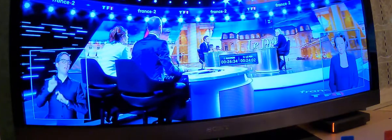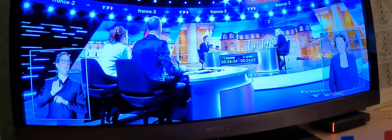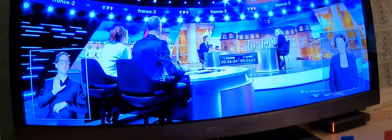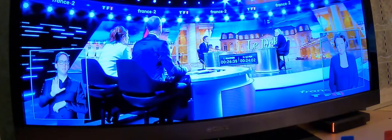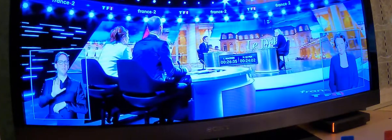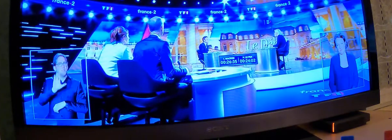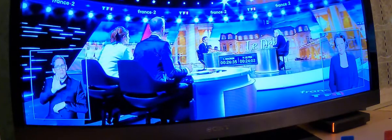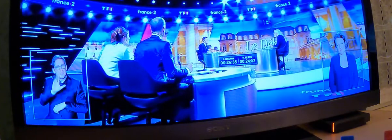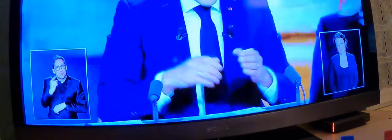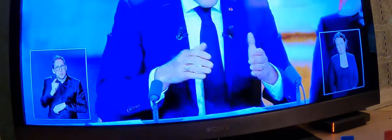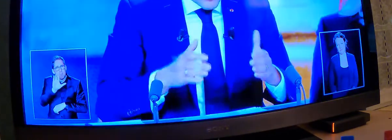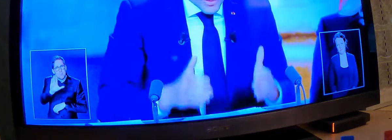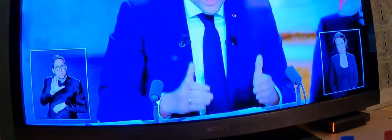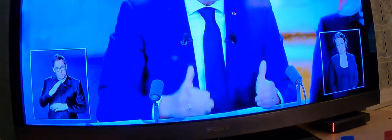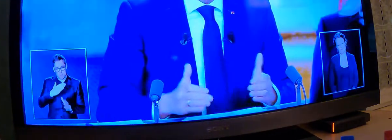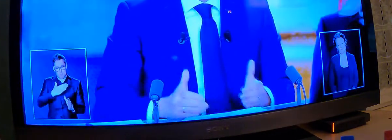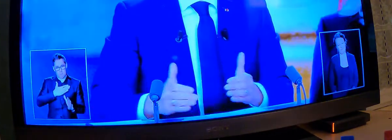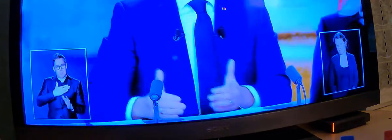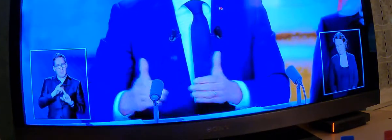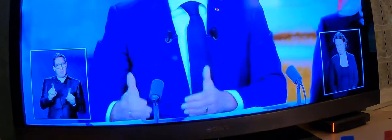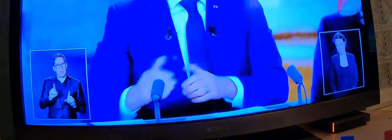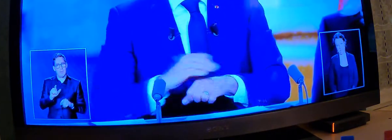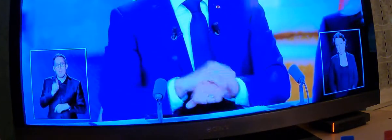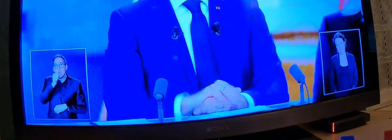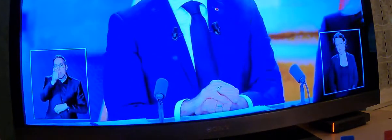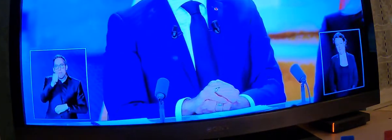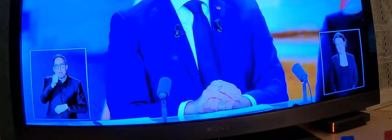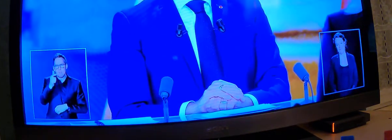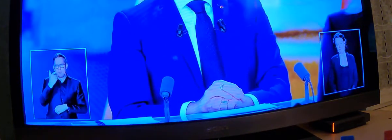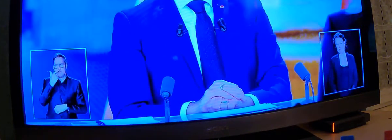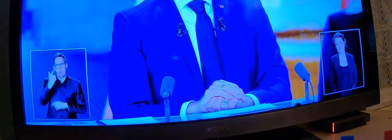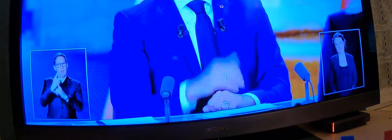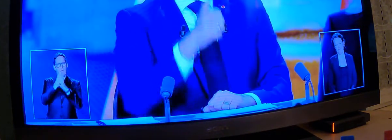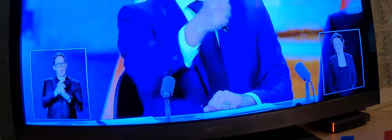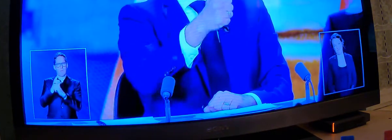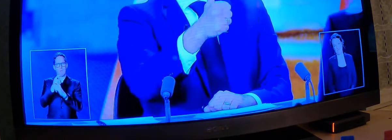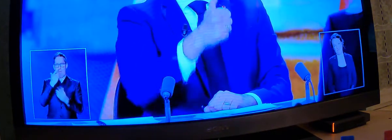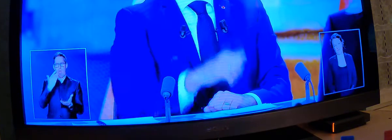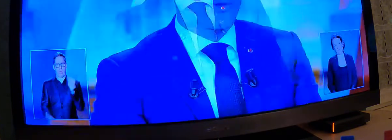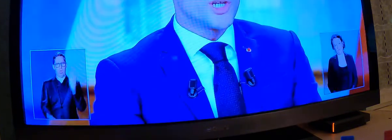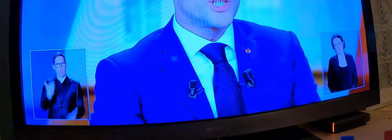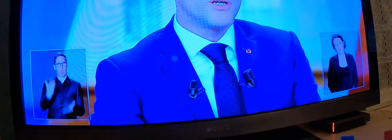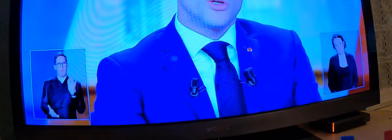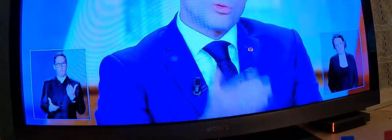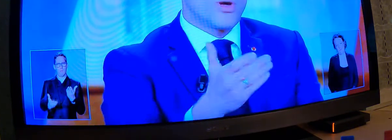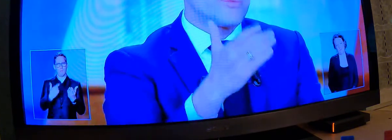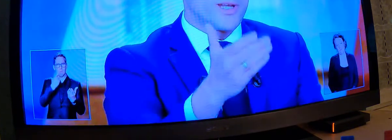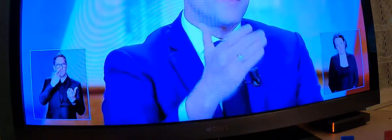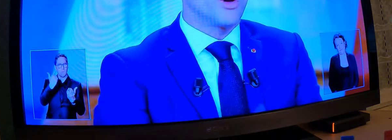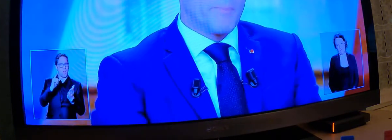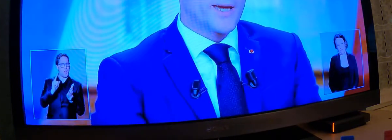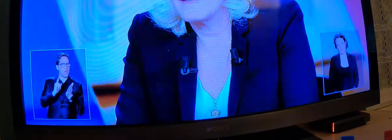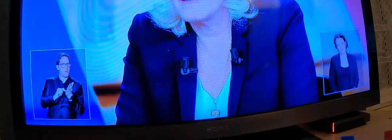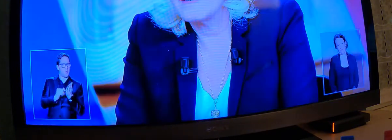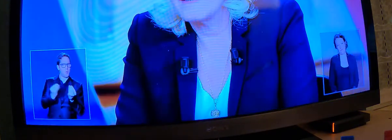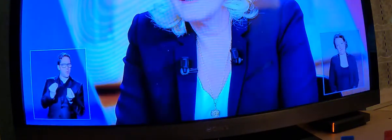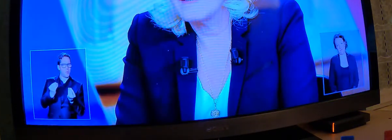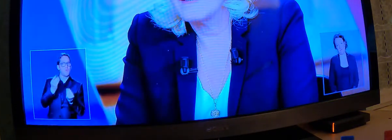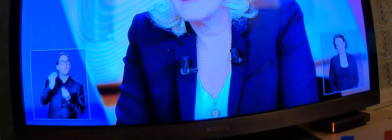ce que vous faites. Mais vous revenez sur un système qui n'est déjà pas équilibré. Donc, soit vous avez des impôts cachés, soit vous allez mettre en